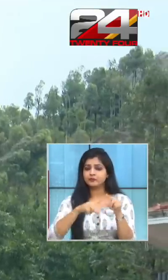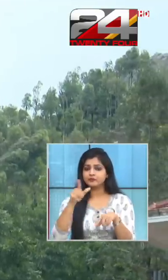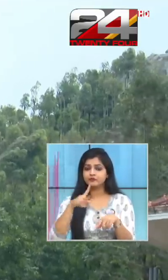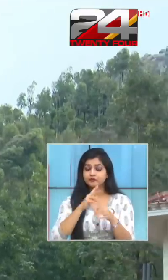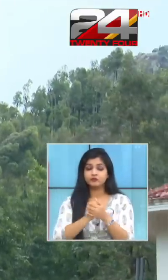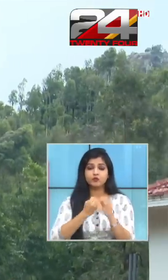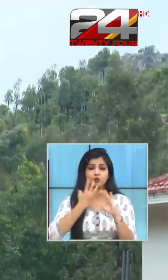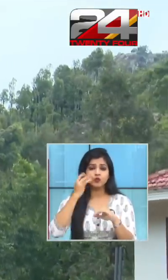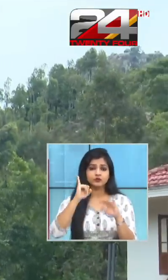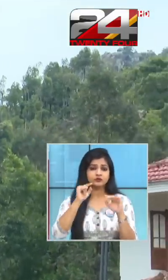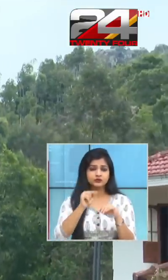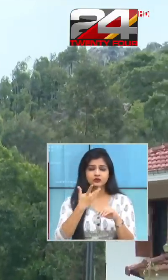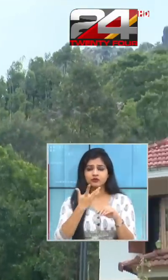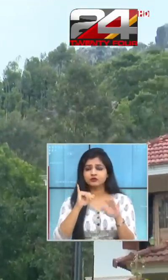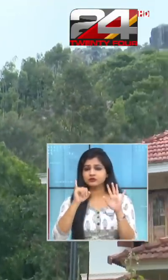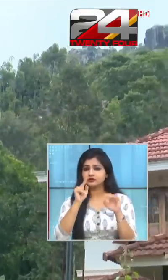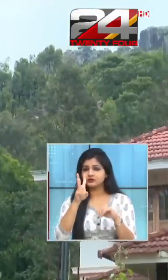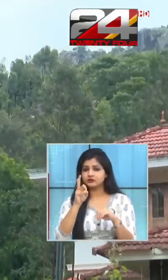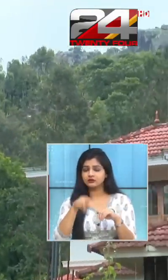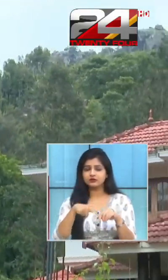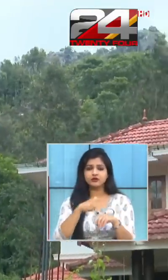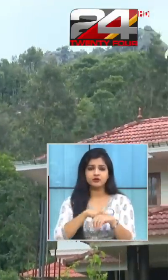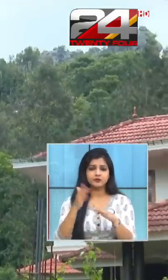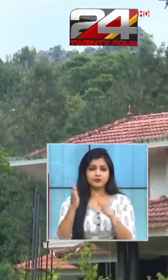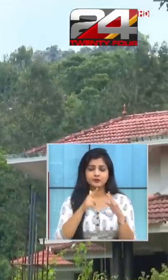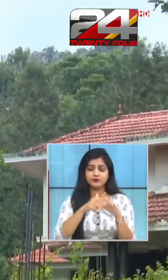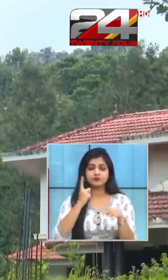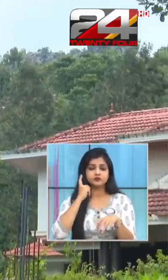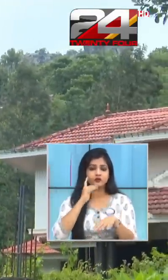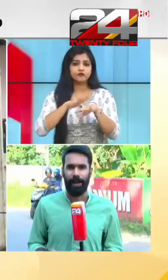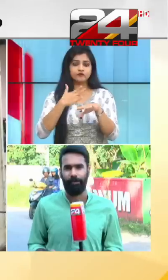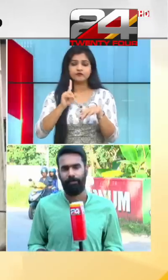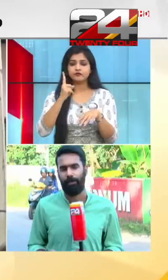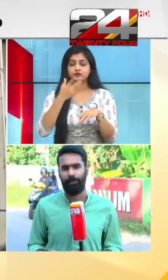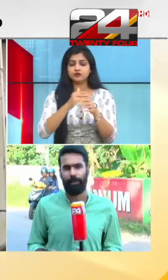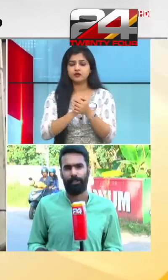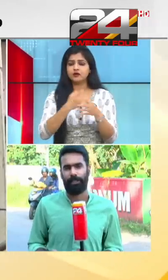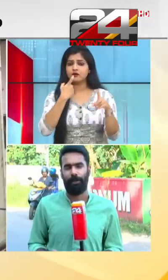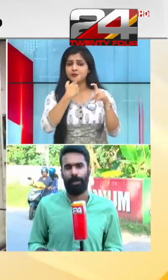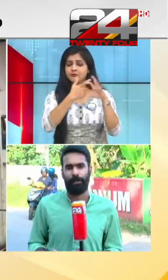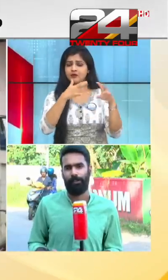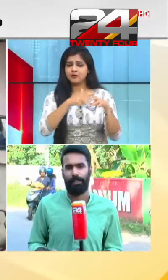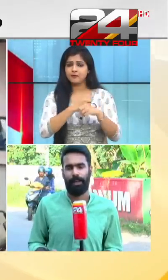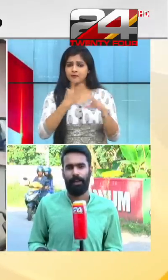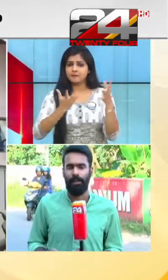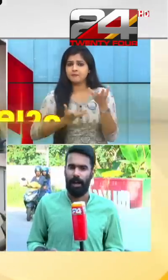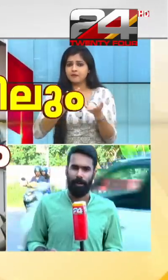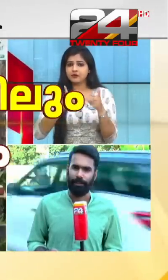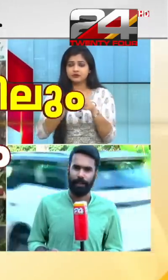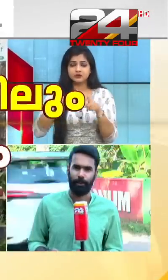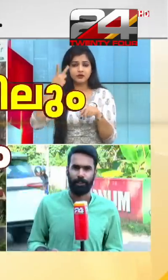രാവിലെ 6 മണി 6:30 കൂടിയായിരുന്നു ഇത്തരത്തിലൊരു മുഴക്കം നാട്ടുകാർ കേട്ടത്. ആദ്യഘട്ടത്തിൽ ഈ പാറയും മറ്റും പൊട്ടിക്കുന്ന ശബ്ദമായിരിക്കുമെന്ന്